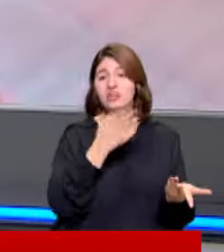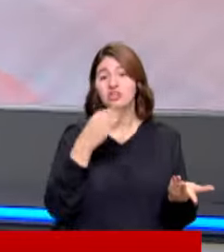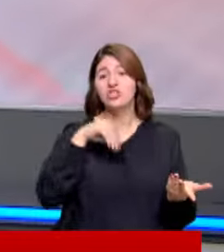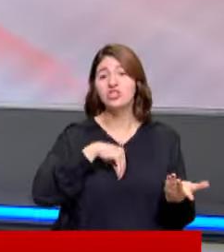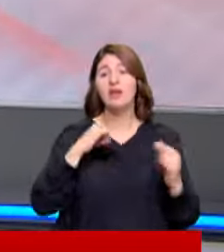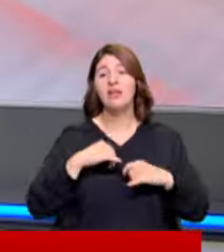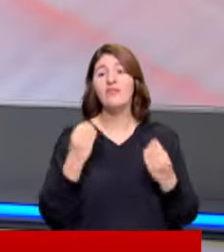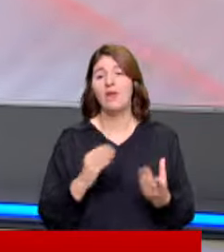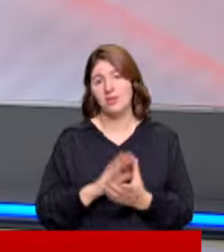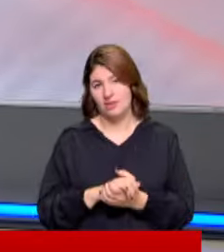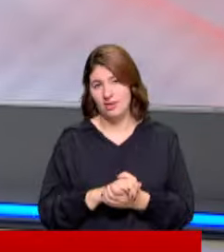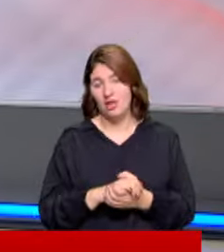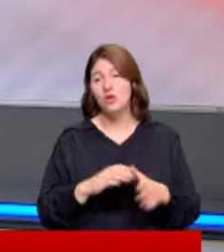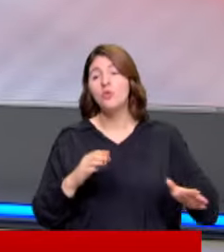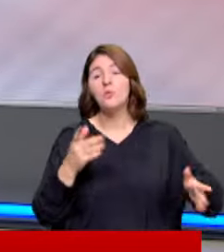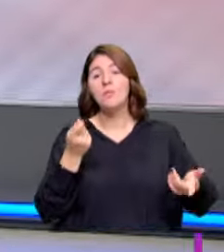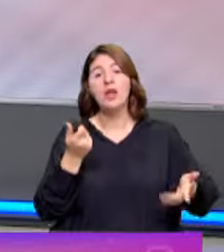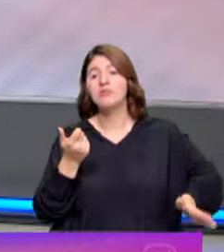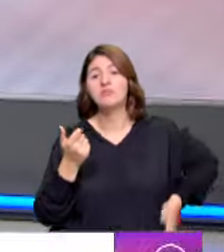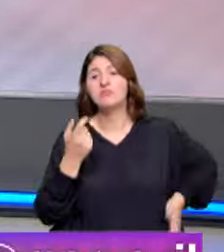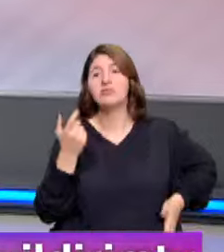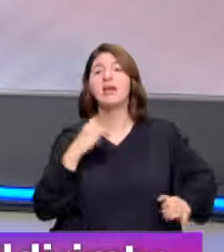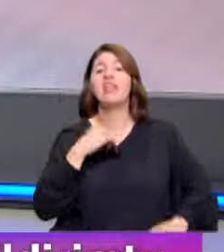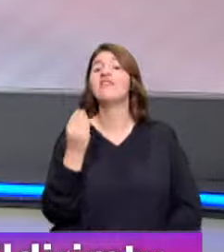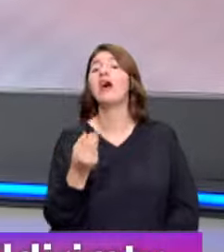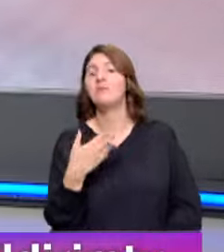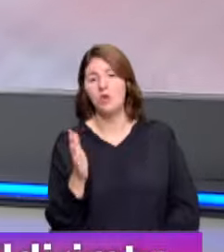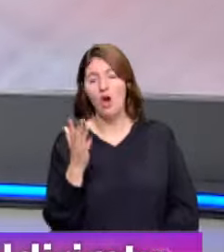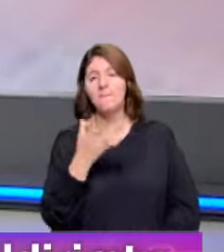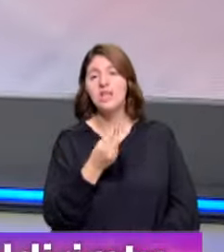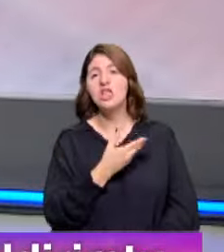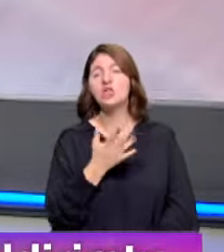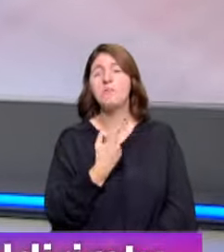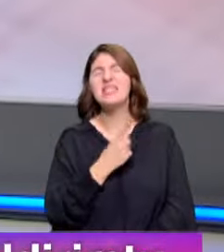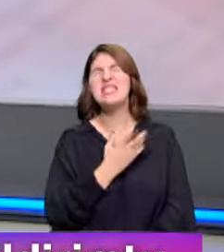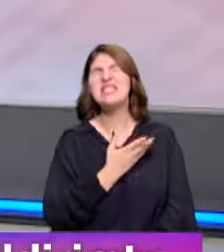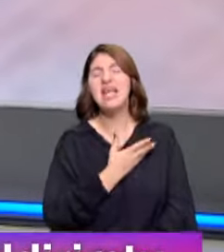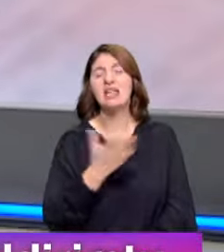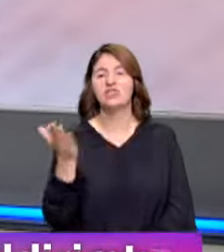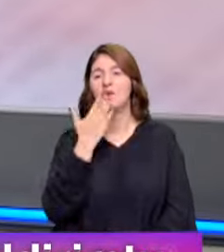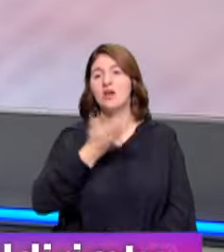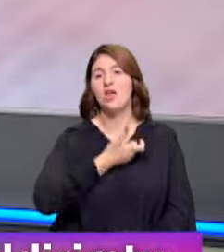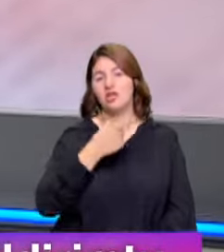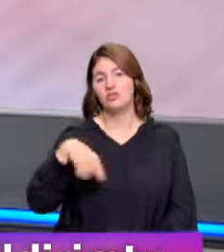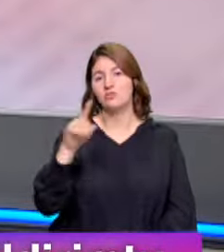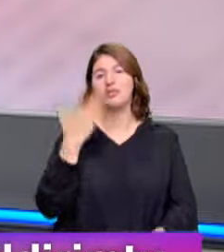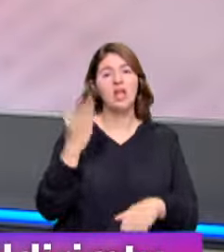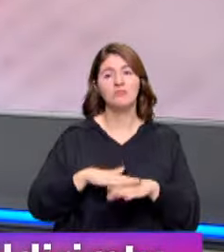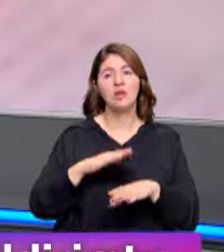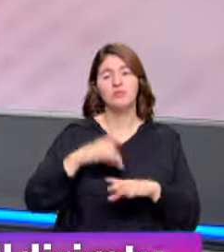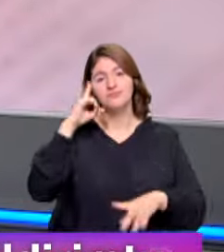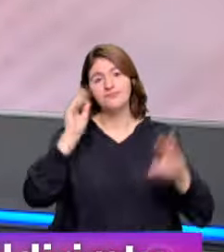ki içini rahatlatmadı, bütçesini rahatlatmadı. Bu konuda milyonlarca, binlerce öğrencimiz ne